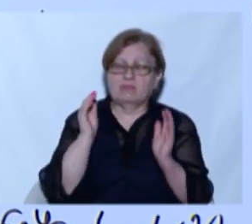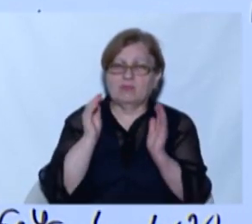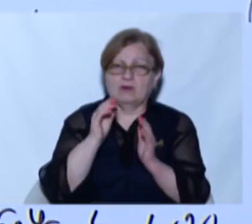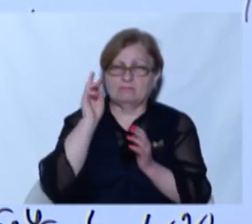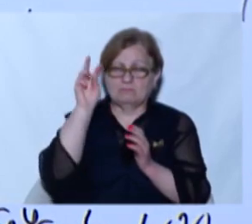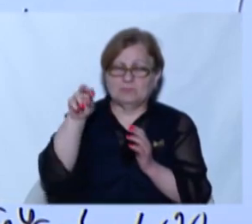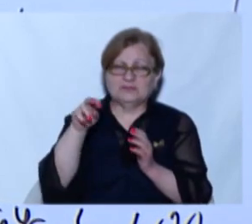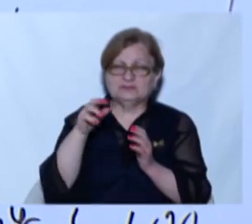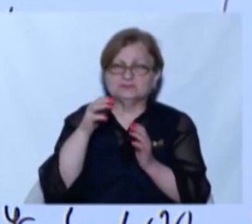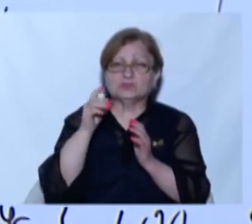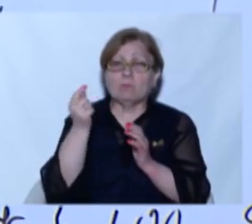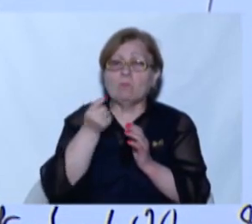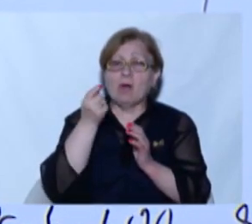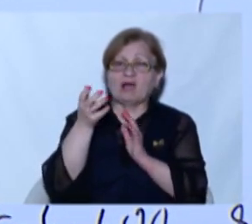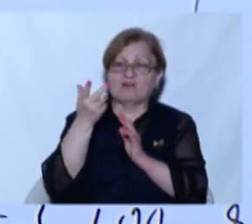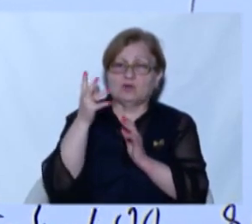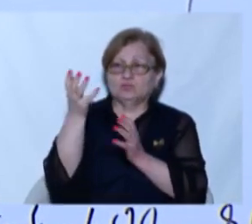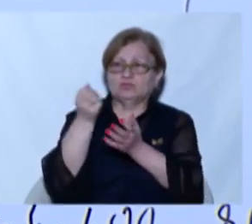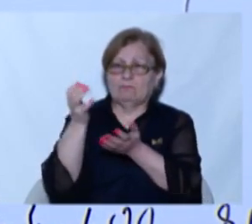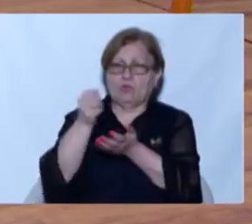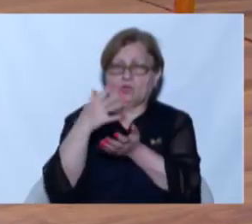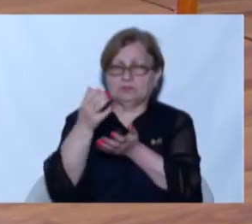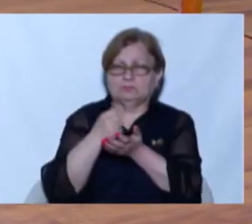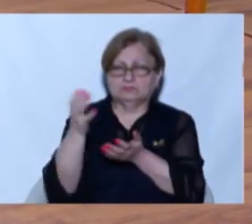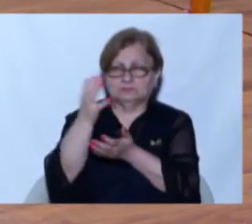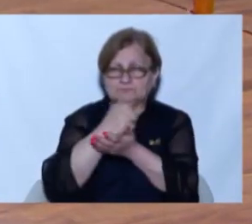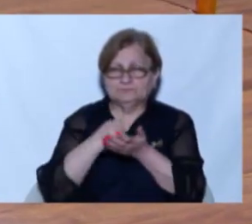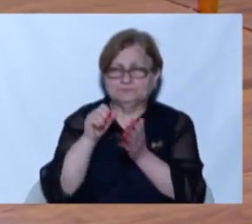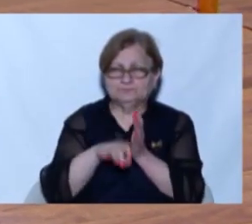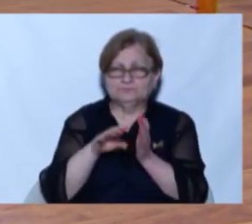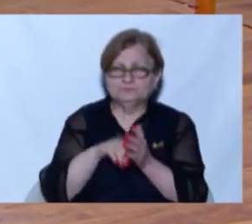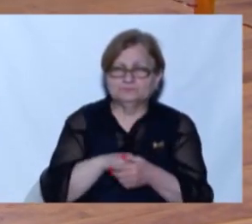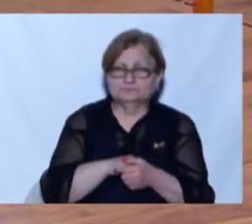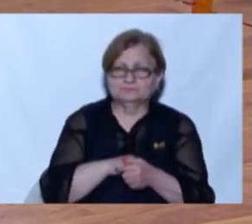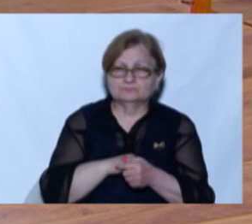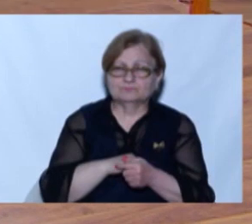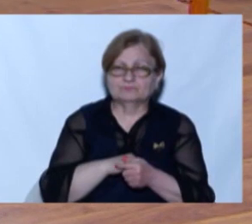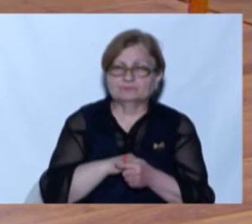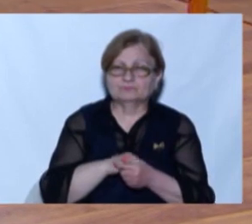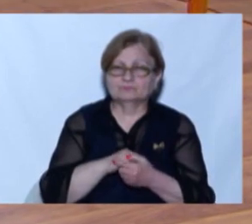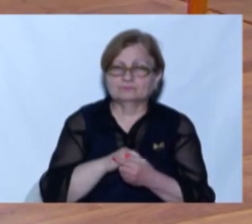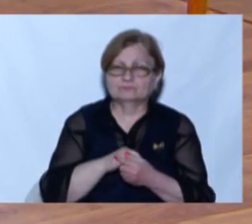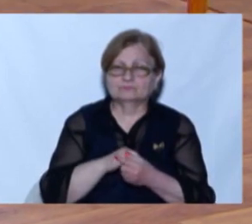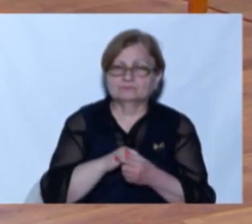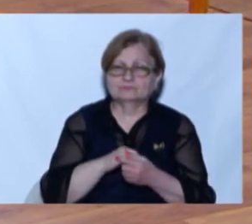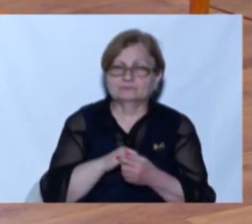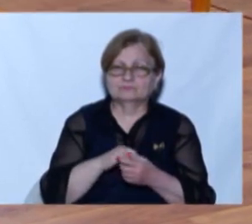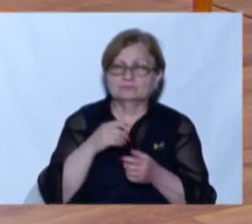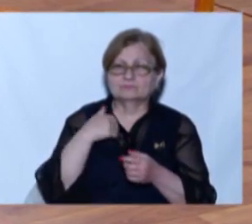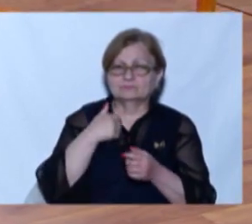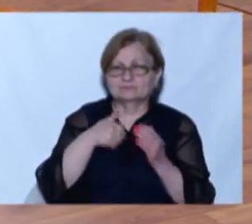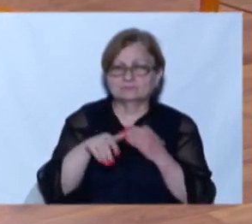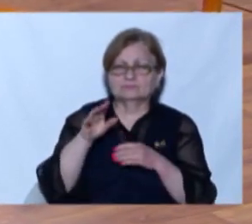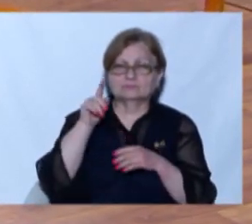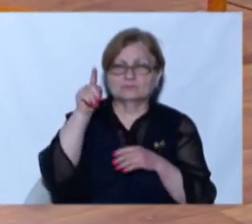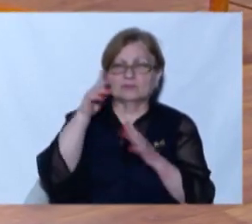უცებ ჩაგიკითხავთ, ყურადღებას გავამახვილებ მხოლოდ რამდენიმე მნიშვნელოვან ეპიზოდზე. წავედი მაყვალზე, იქ